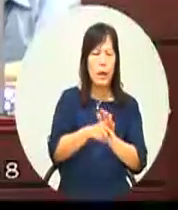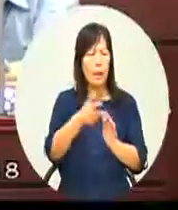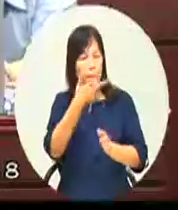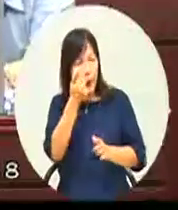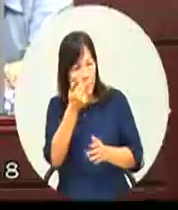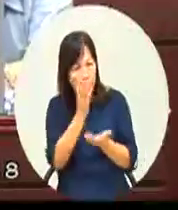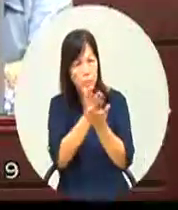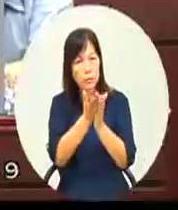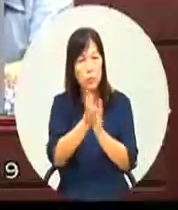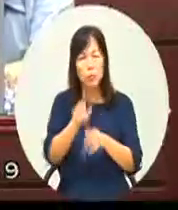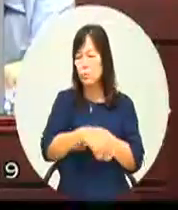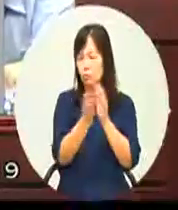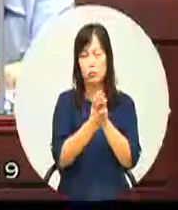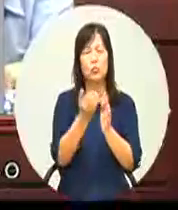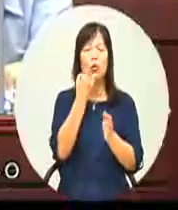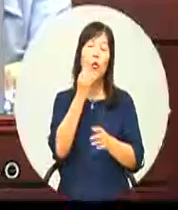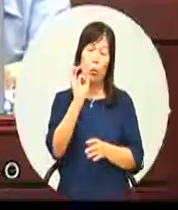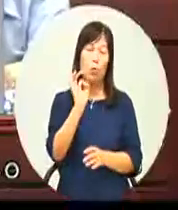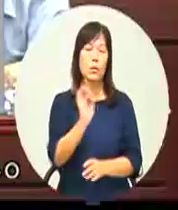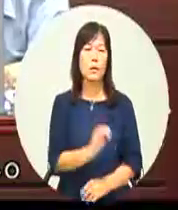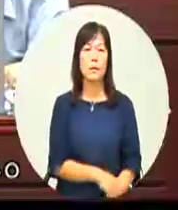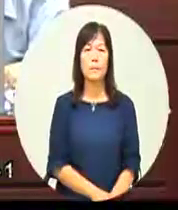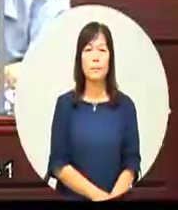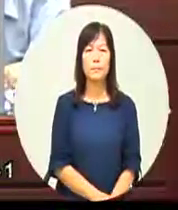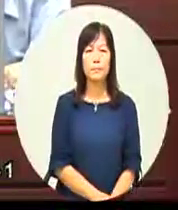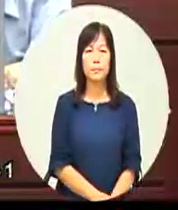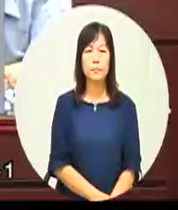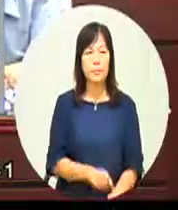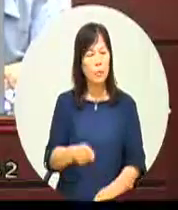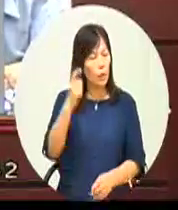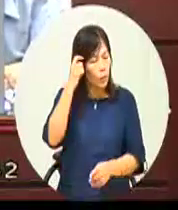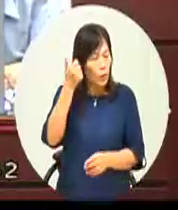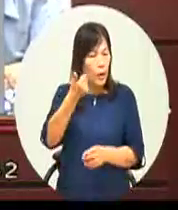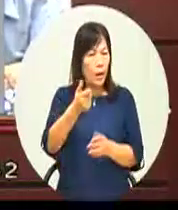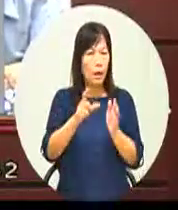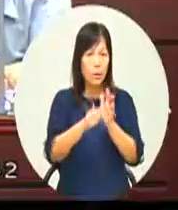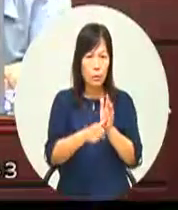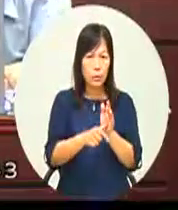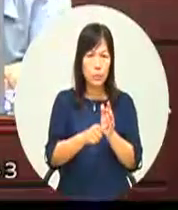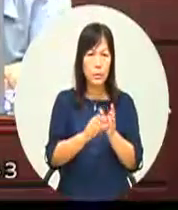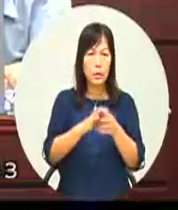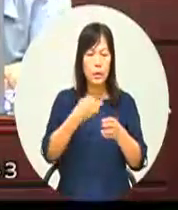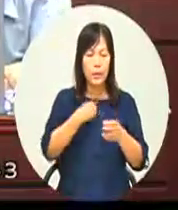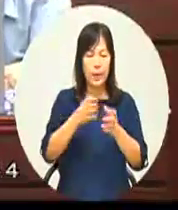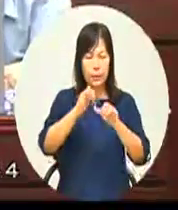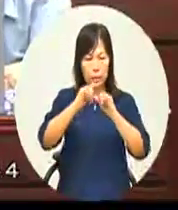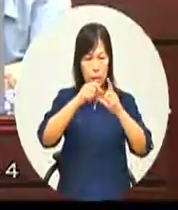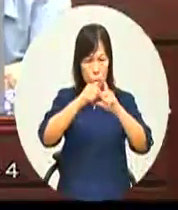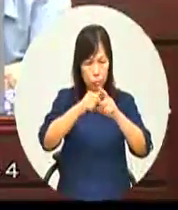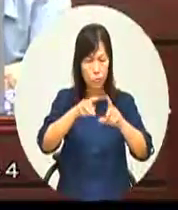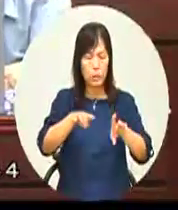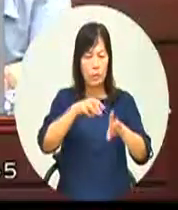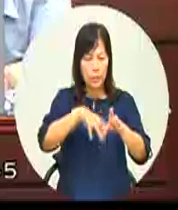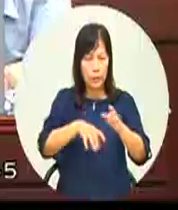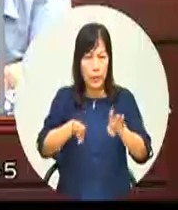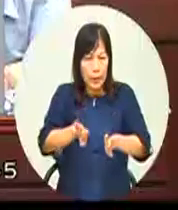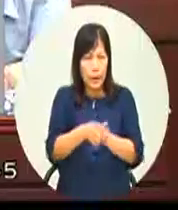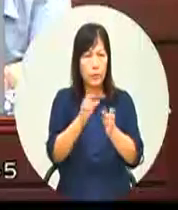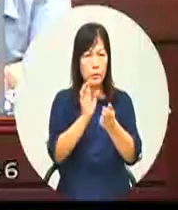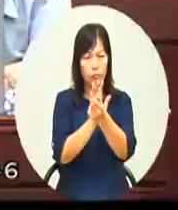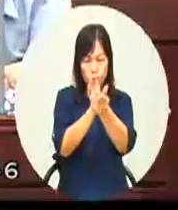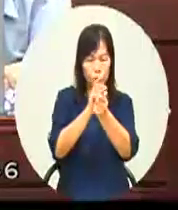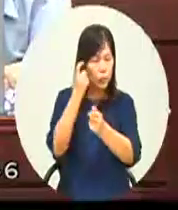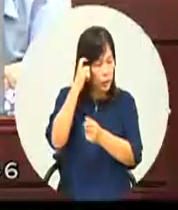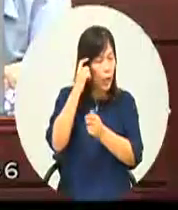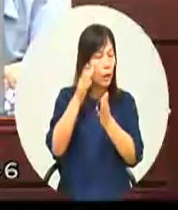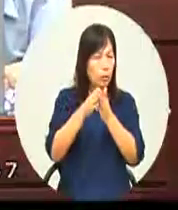都已经都很成熟了哈。那所以，这是一个很好的机会，让我们特别是在社区里面能够开始来做这样的一个思